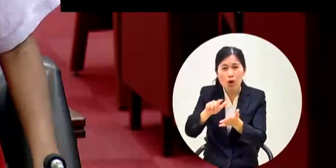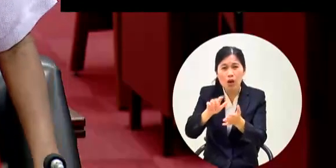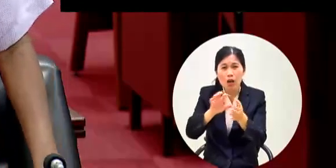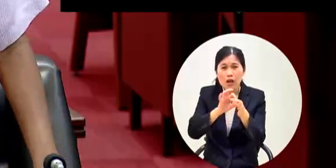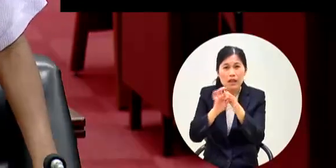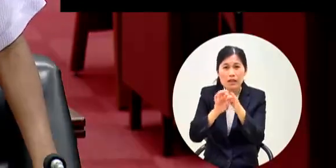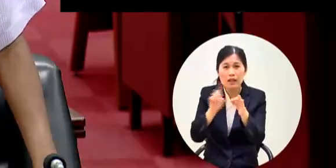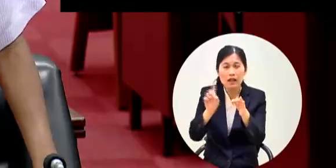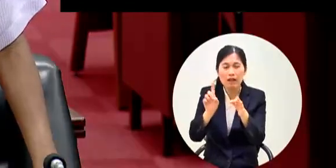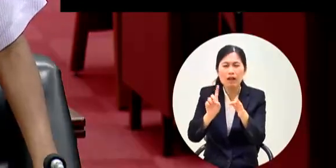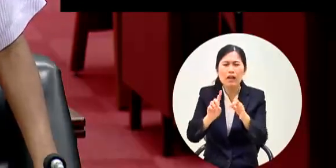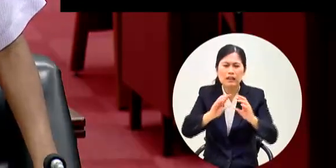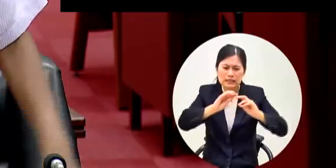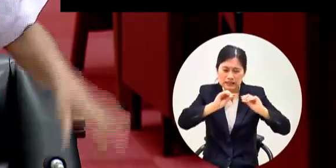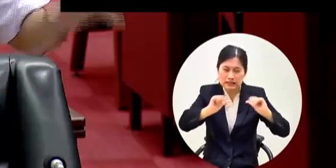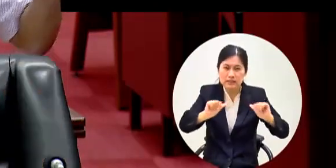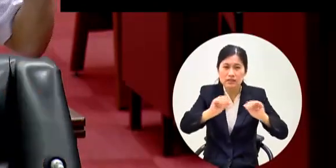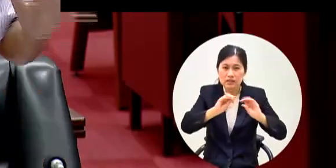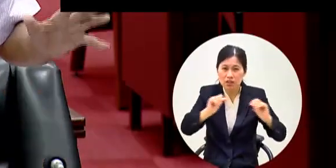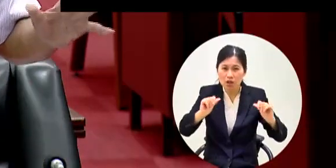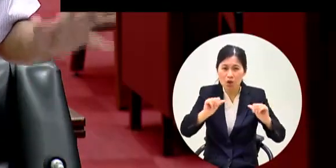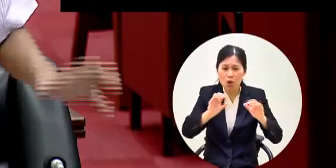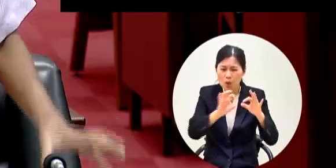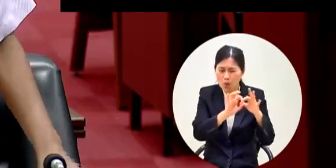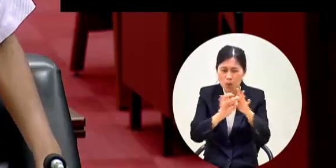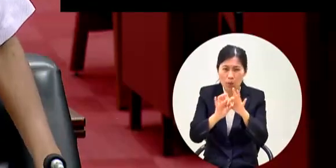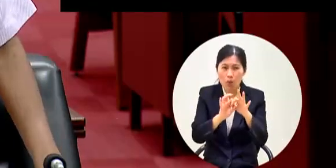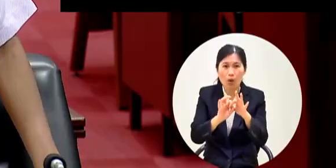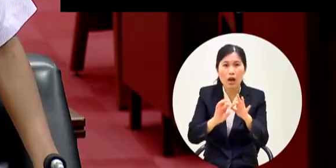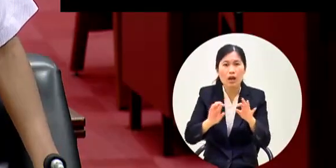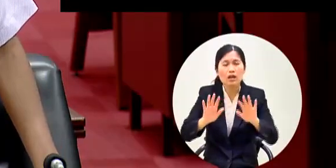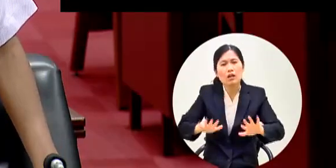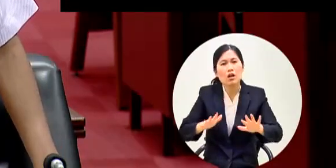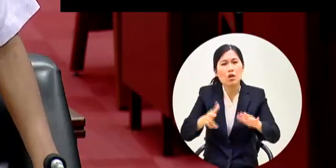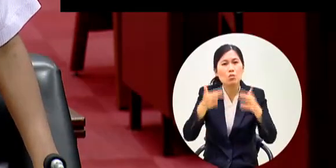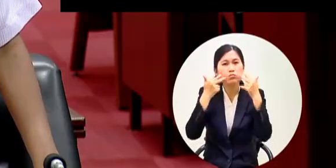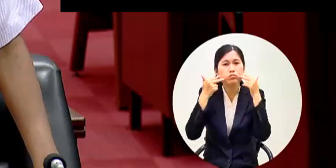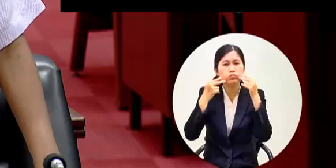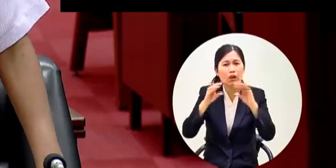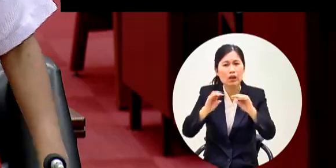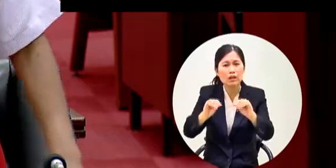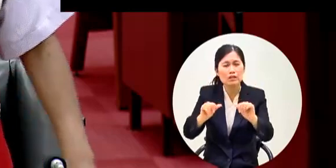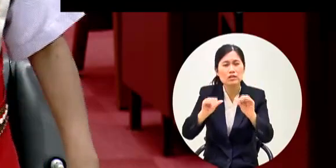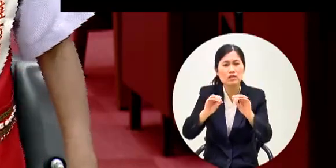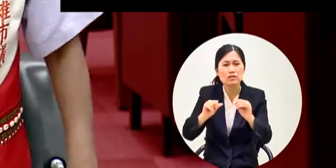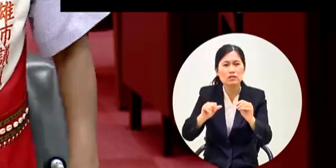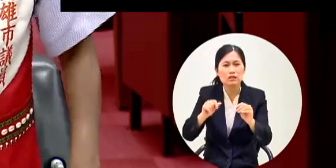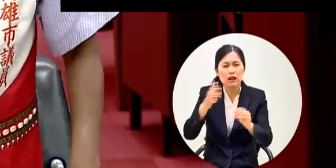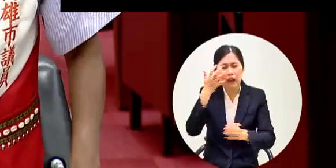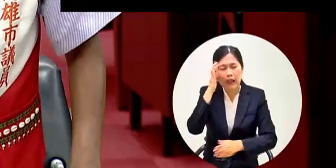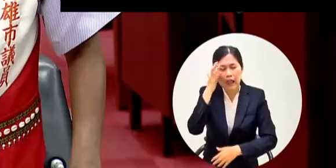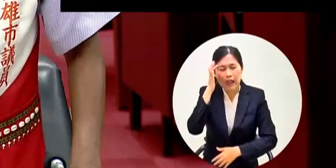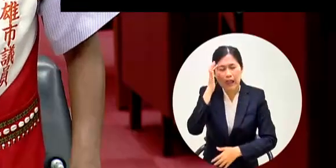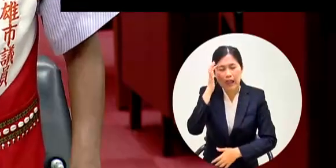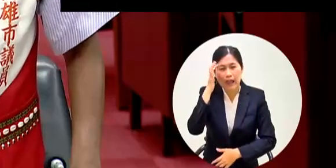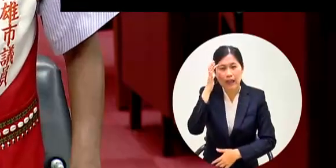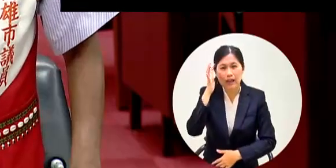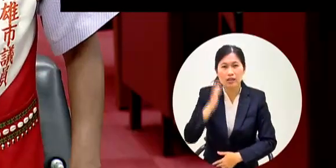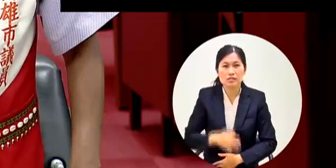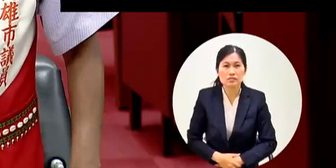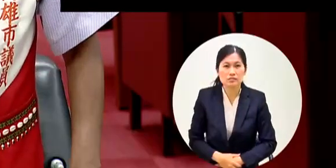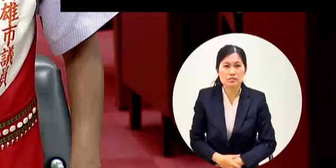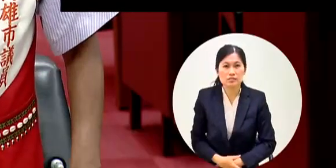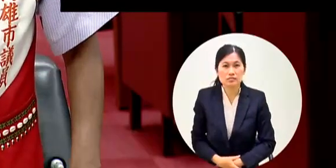第一个99%从事务农。那农作物跟什么最有关系？